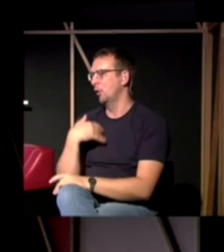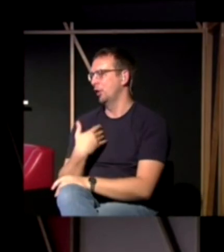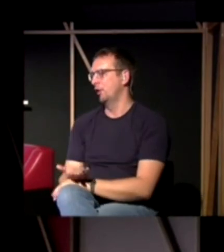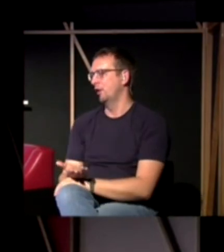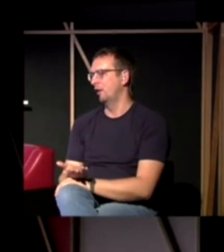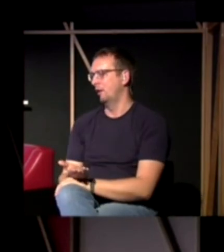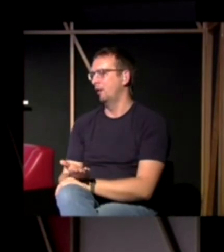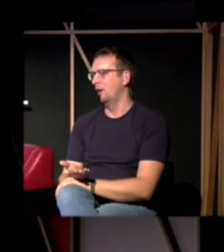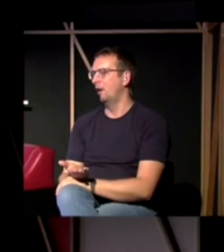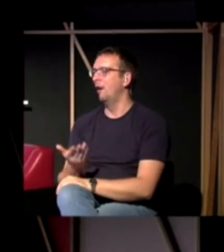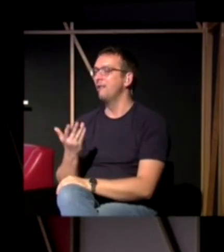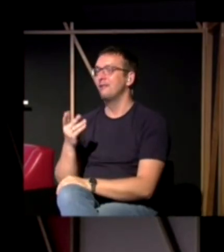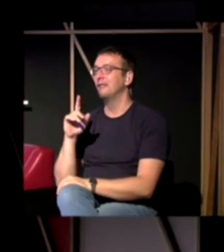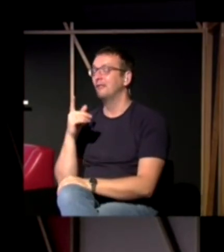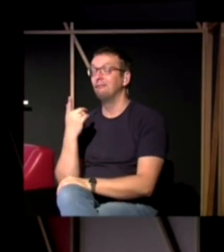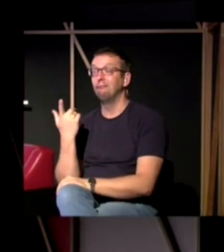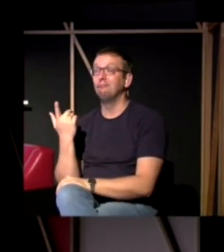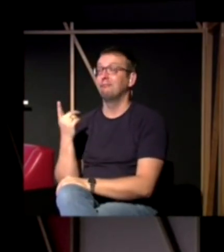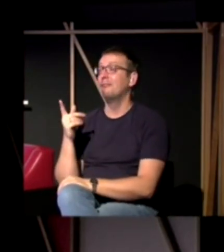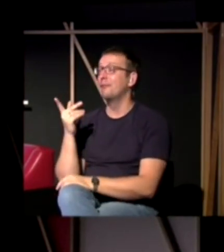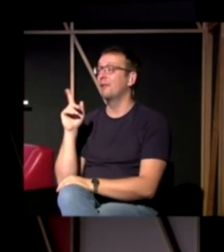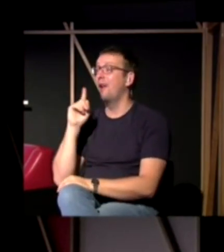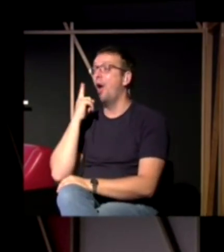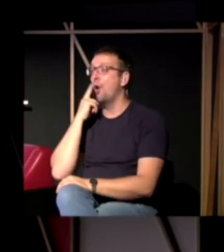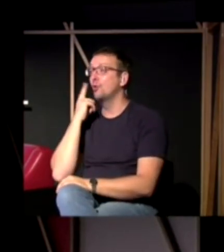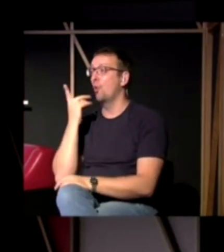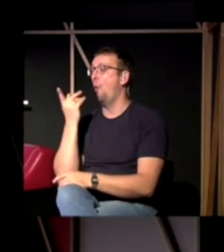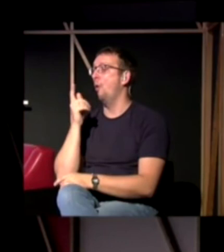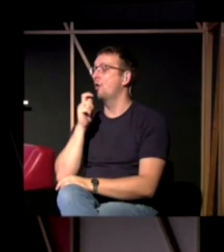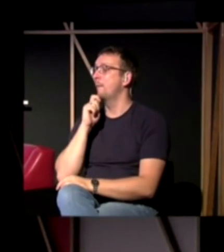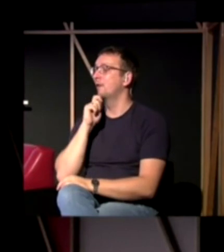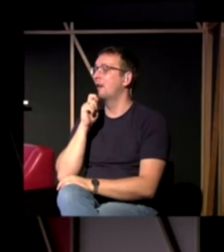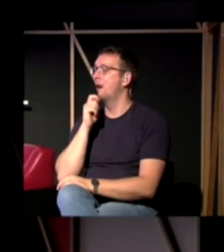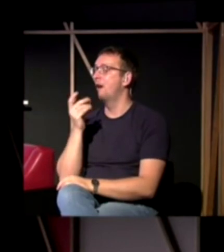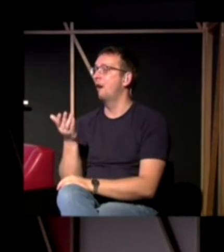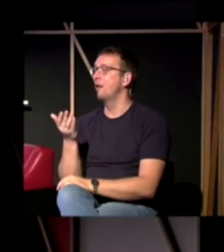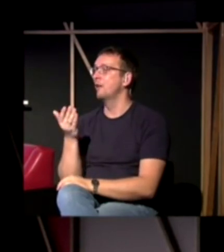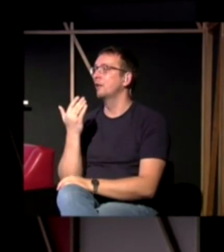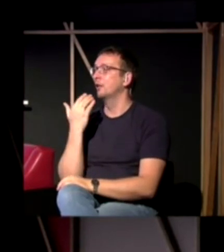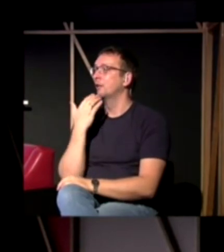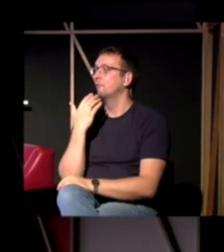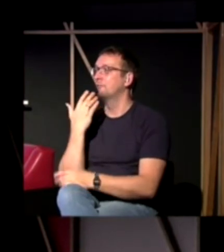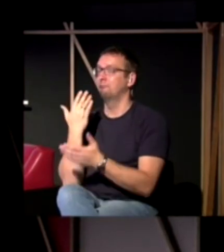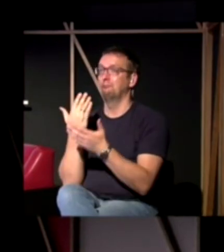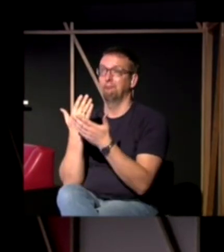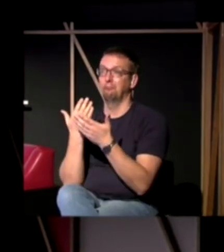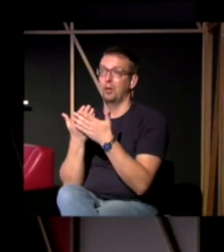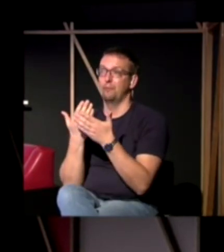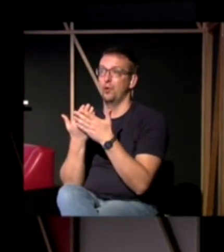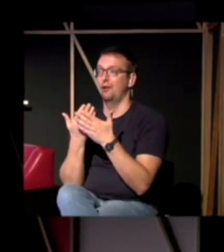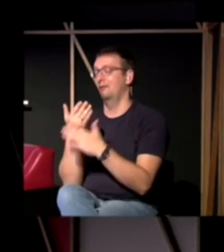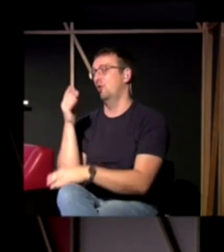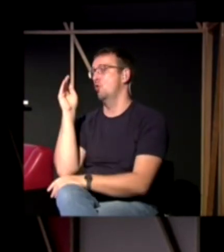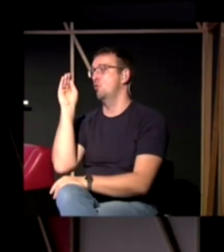во всех странах, где, соответственно, команды играют в основных стадиях турнира. Да, это Лига чемпионов, это Лига